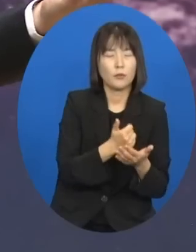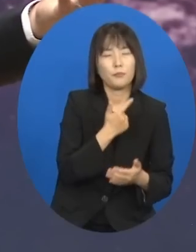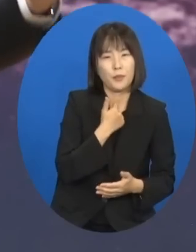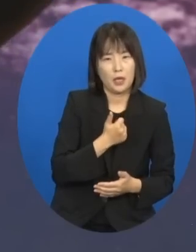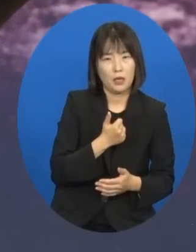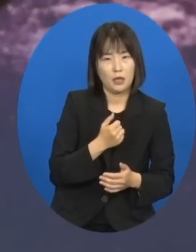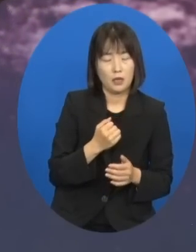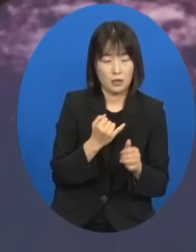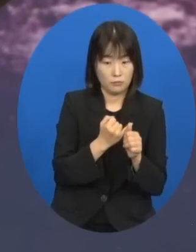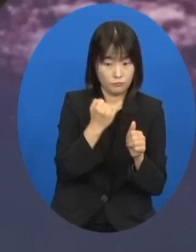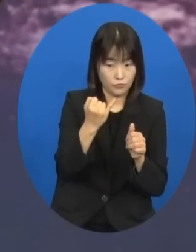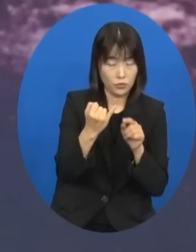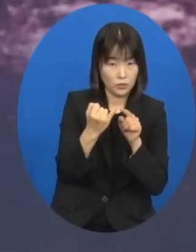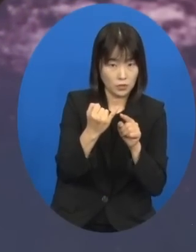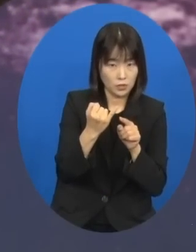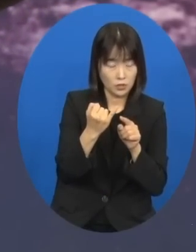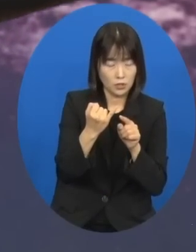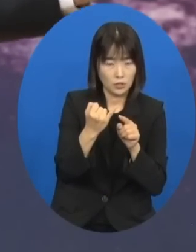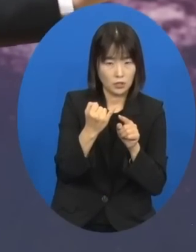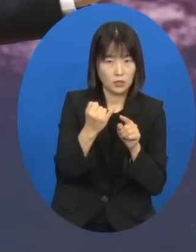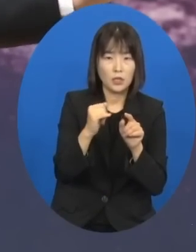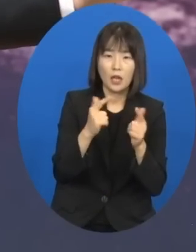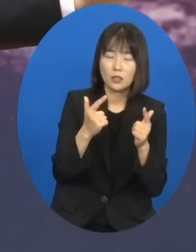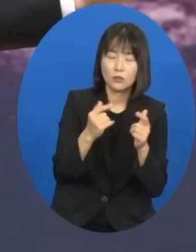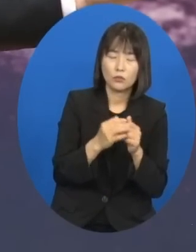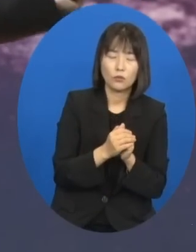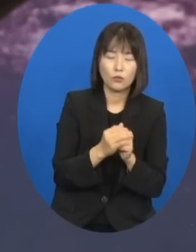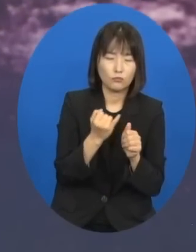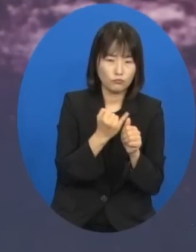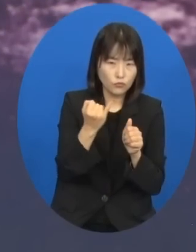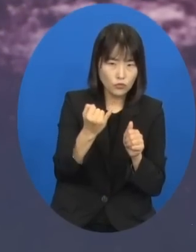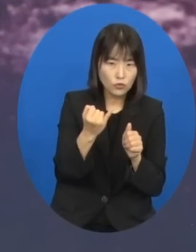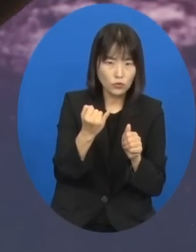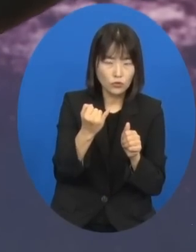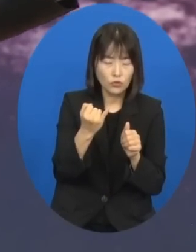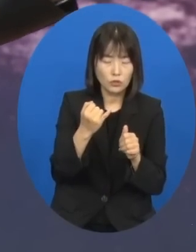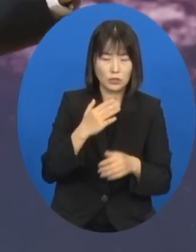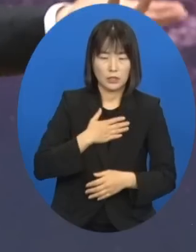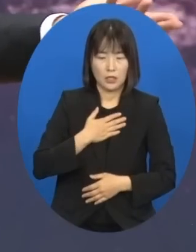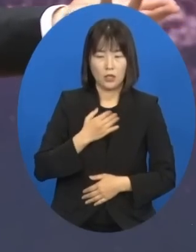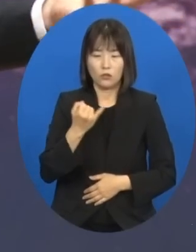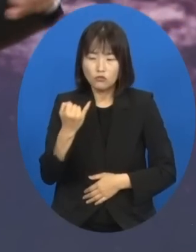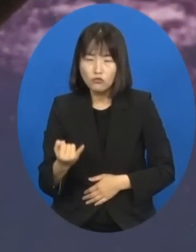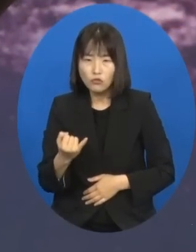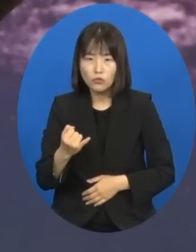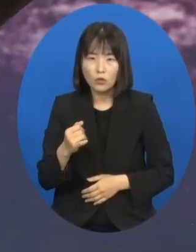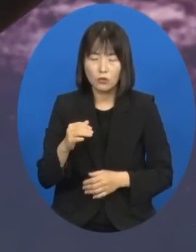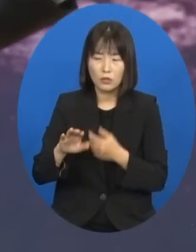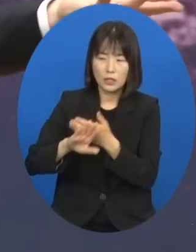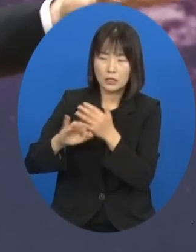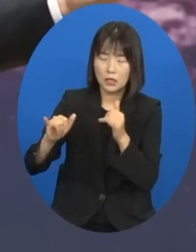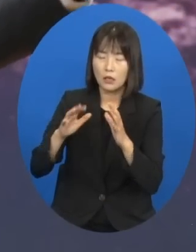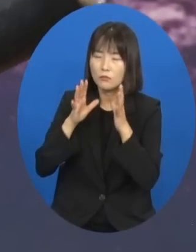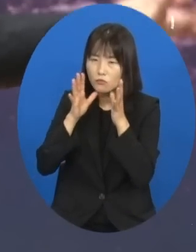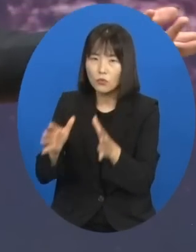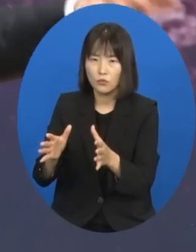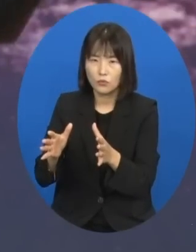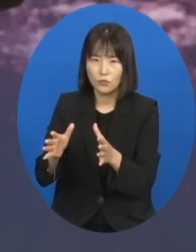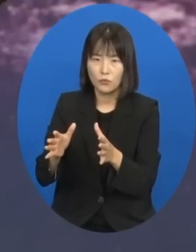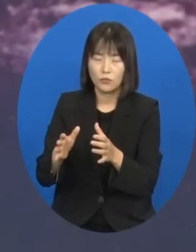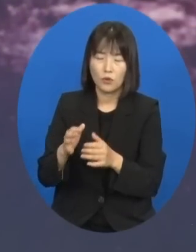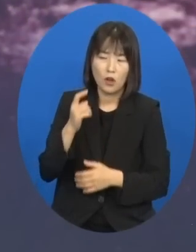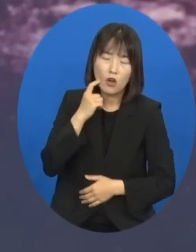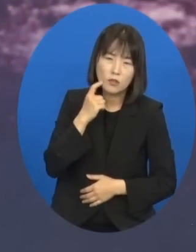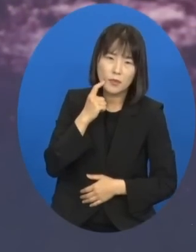속이는 그랄 사람들이 자기 아내가 예쁘니까 자기를 죽이고 취할까 봐 결국 또 아내를 누이라고